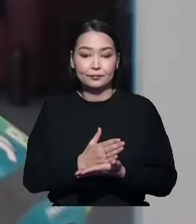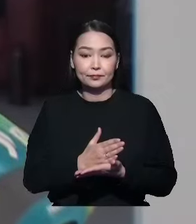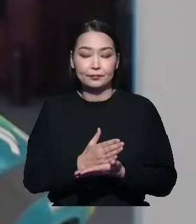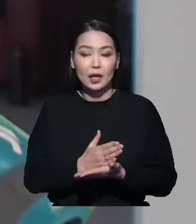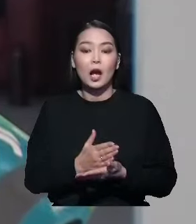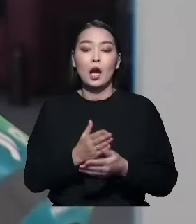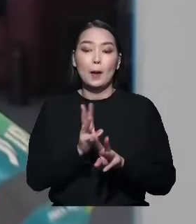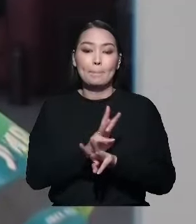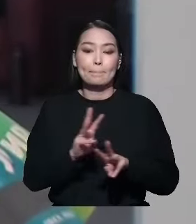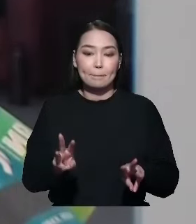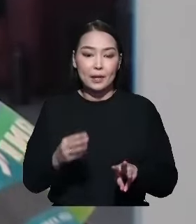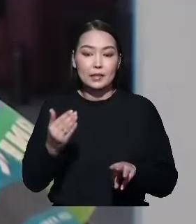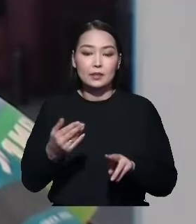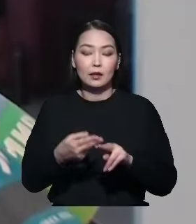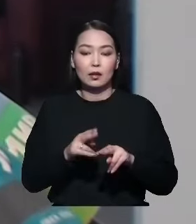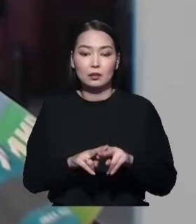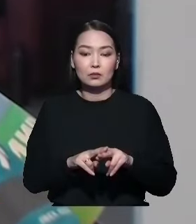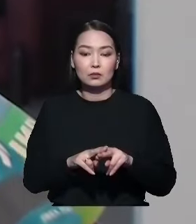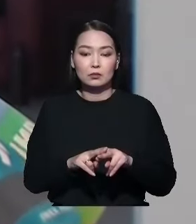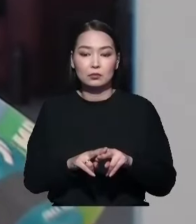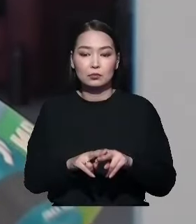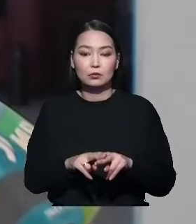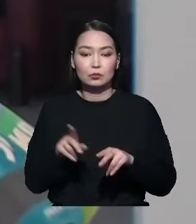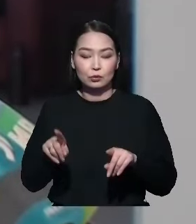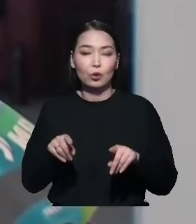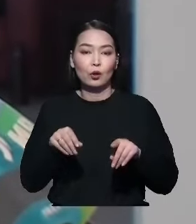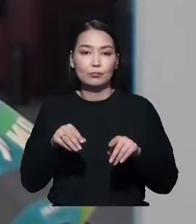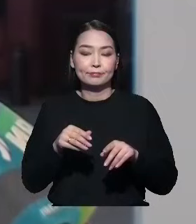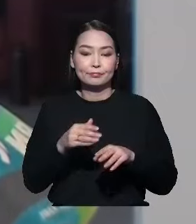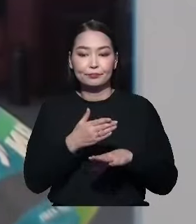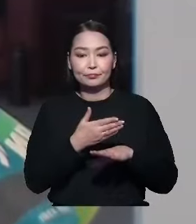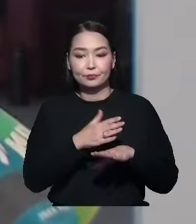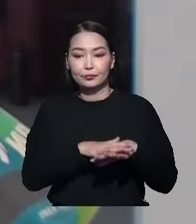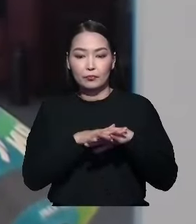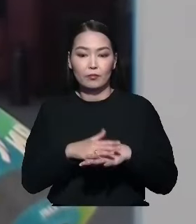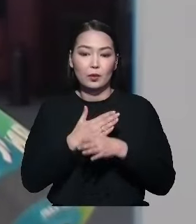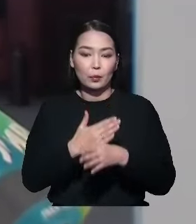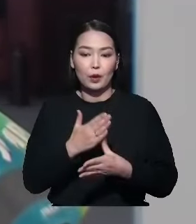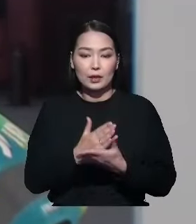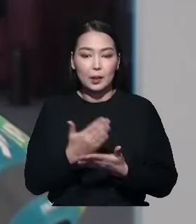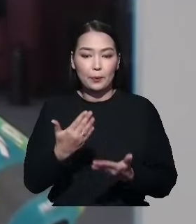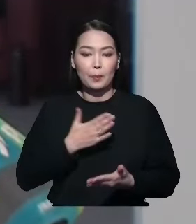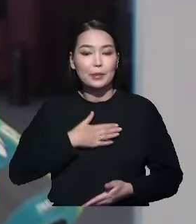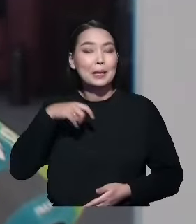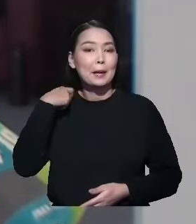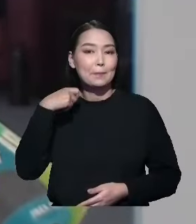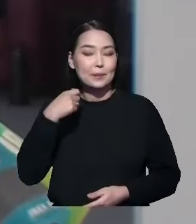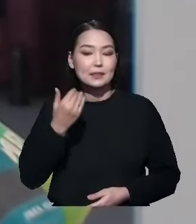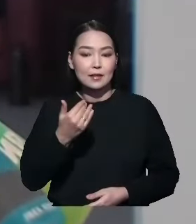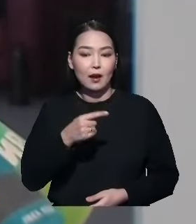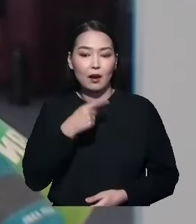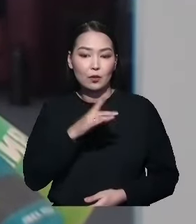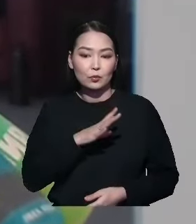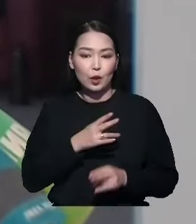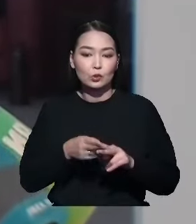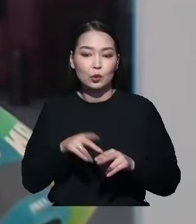министрлік жас ғалымдарға арналған гранттық қаржыны бөледі. Және де біздің президенттің сөздерінде де жас ғалымдарға